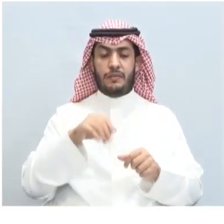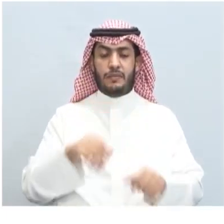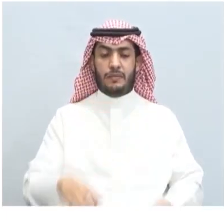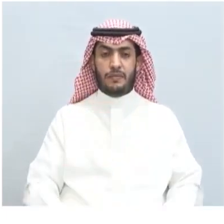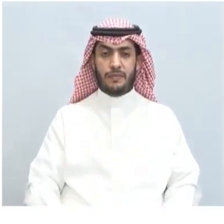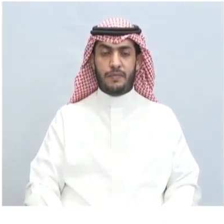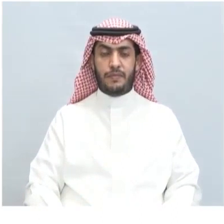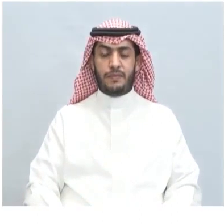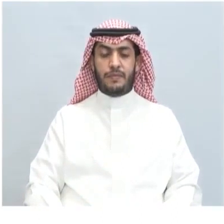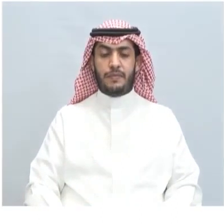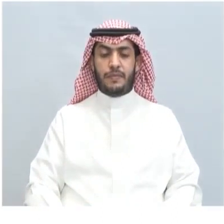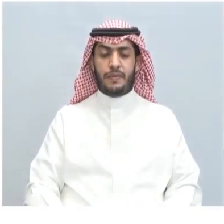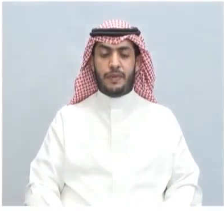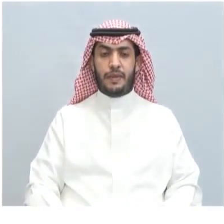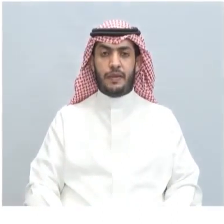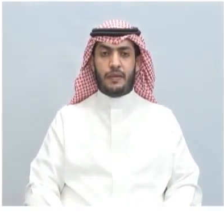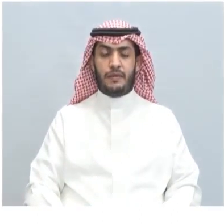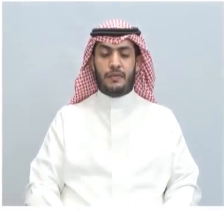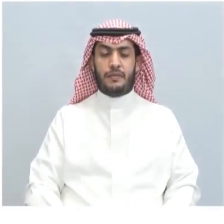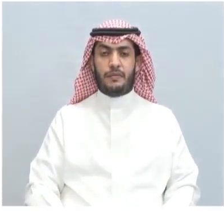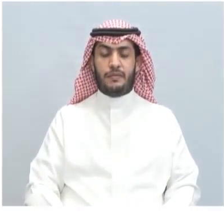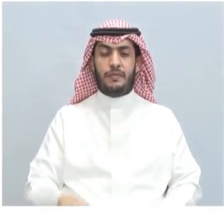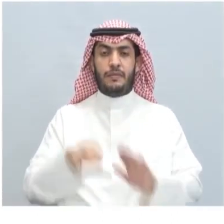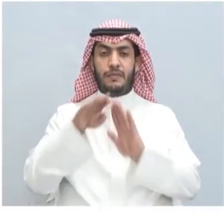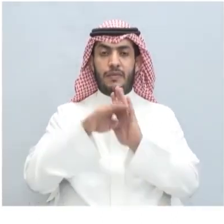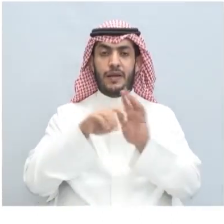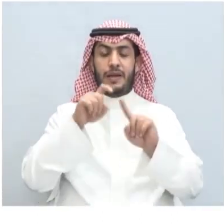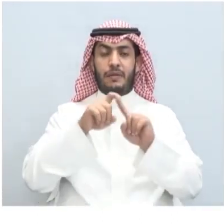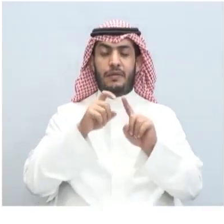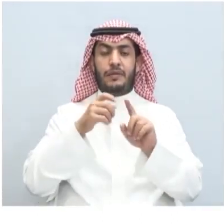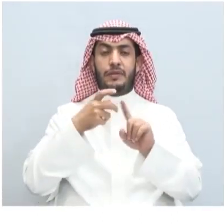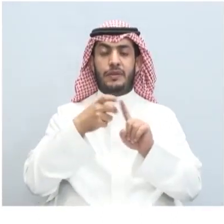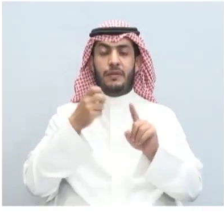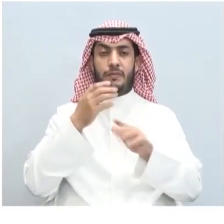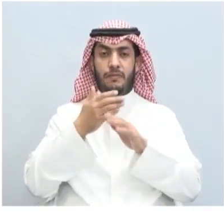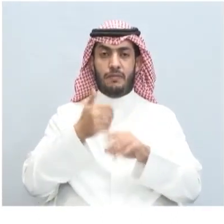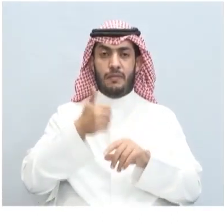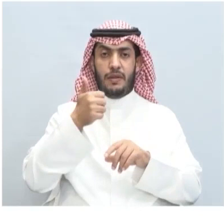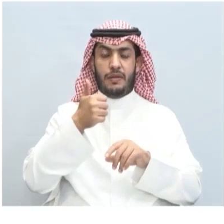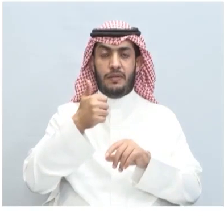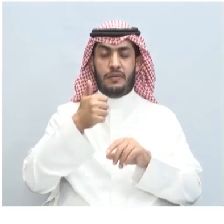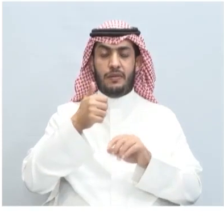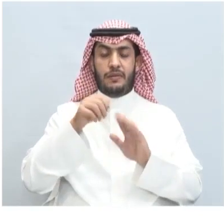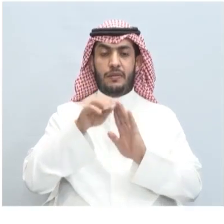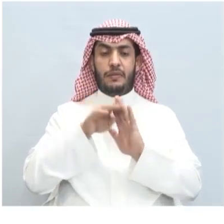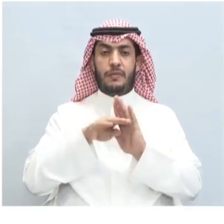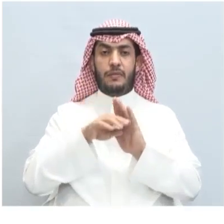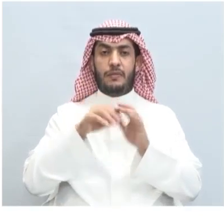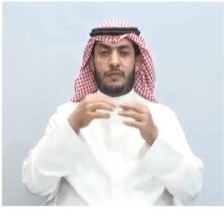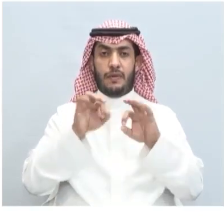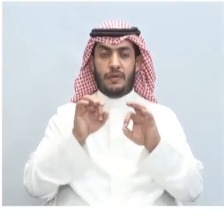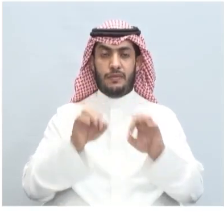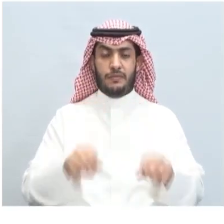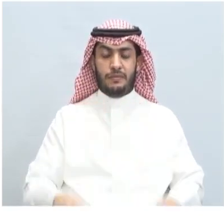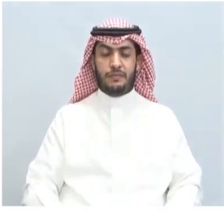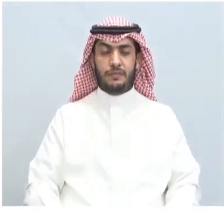حقوق المساهمين ولا تؤثر في الاصول هي تغير في نسبه الاسهم بالنسبه لمستثمرين او المساهمين